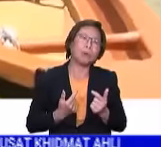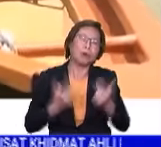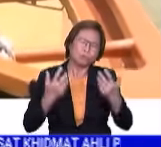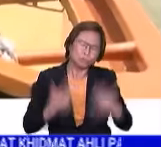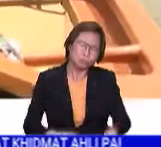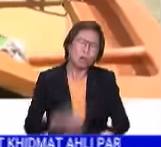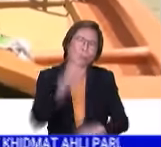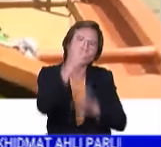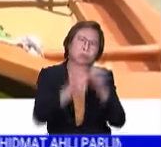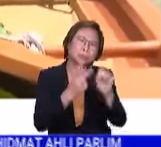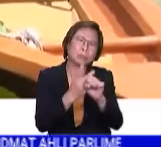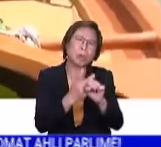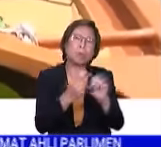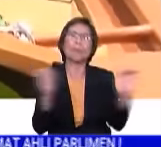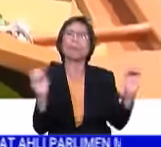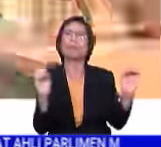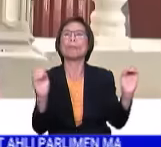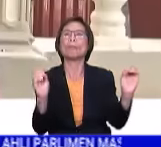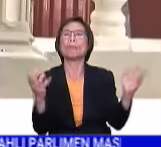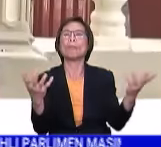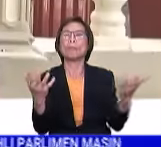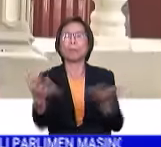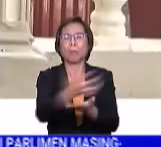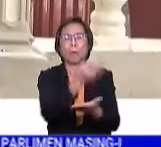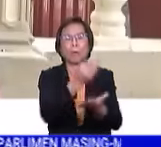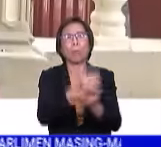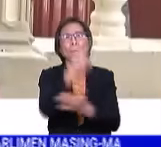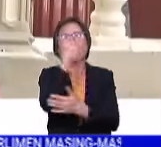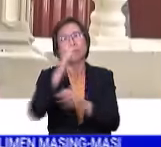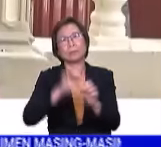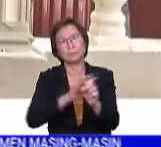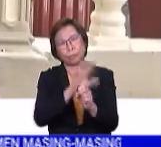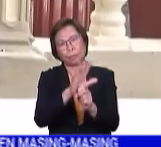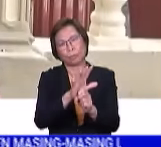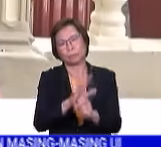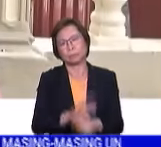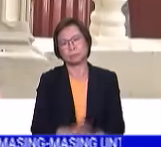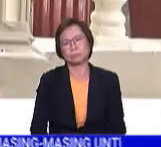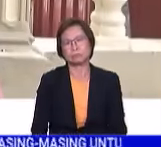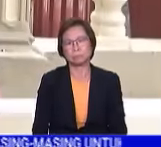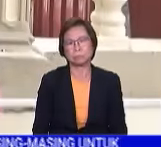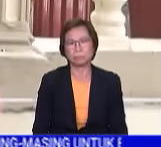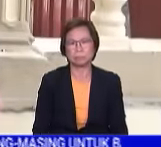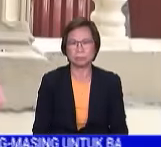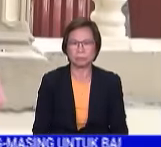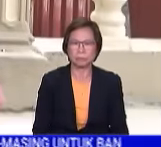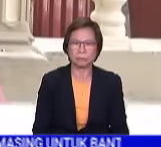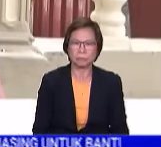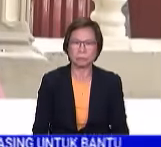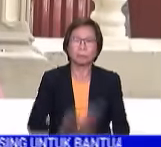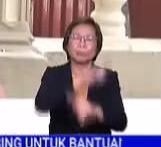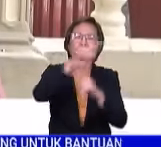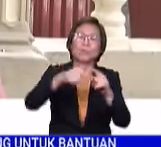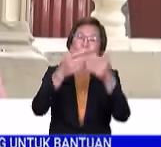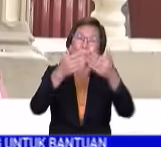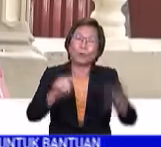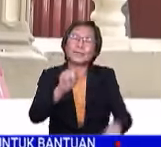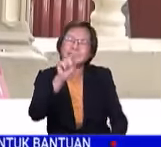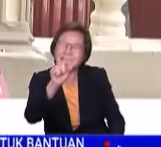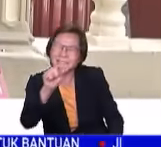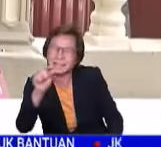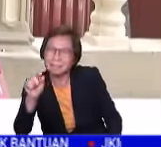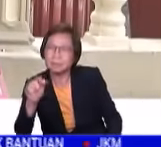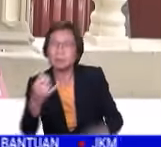2 tahun terputus akibat COVID-19. Kategori zon hijau, dan bila dibuka sedikit